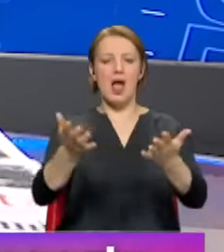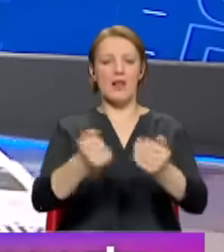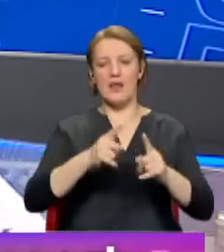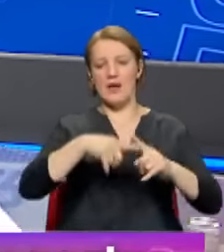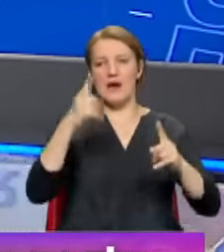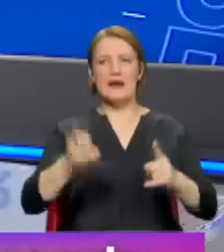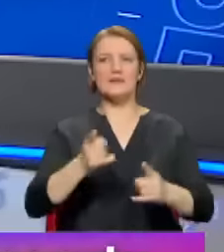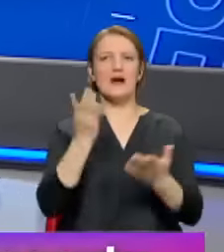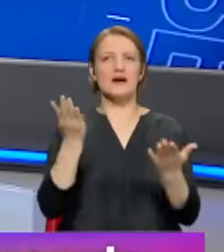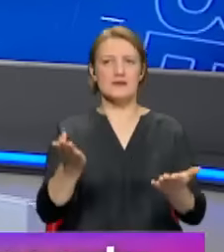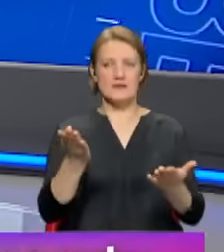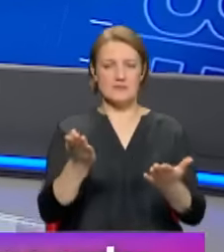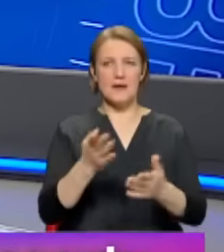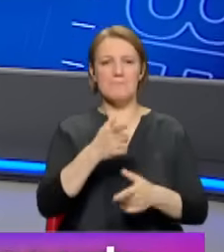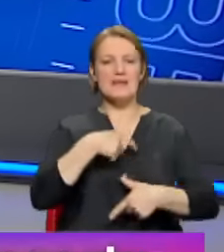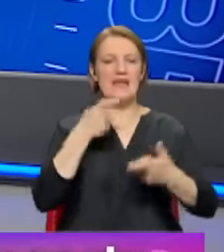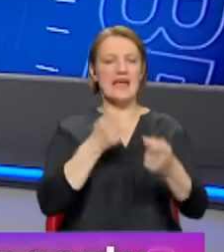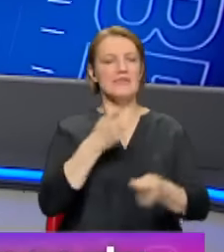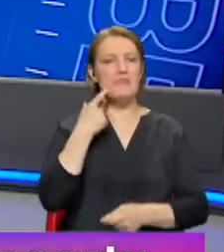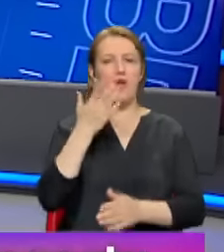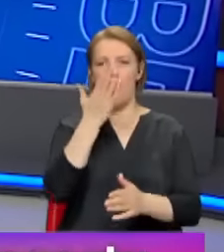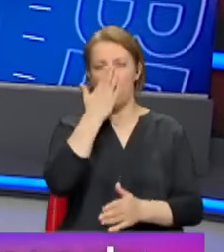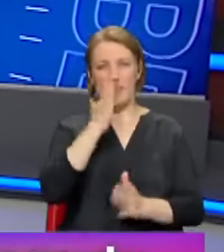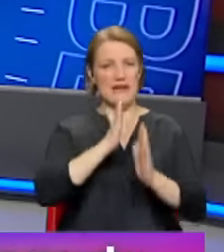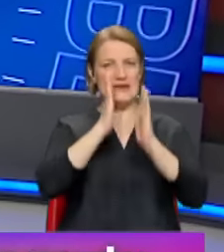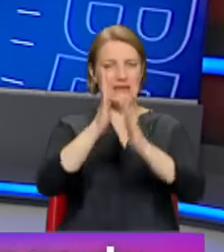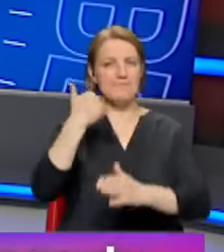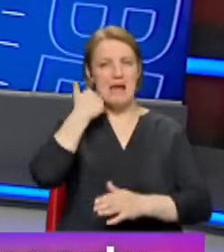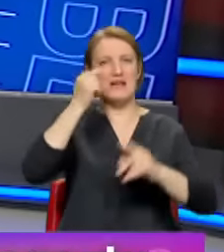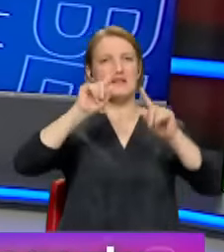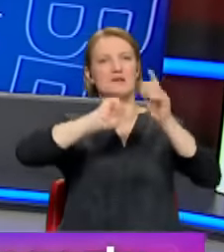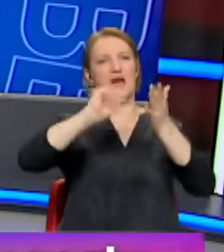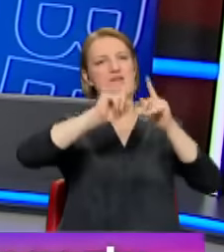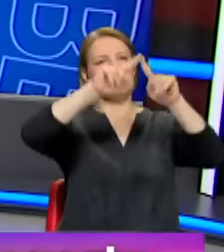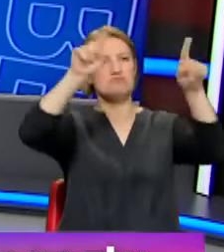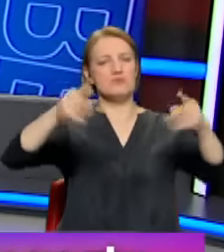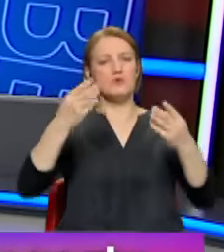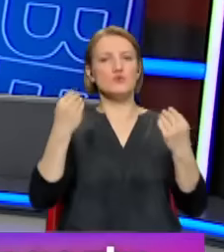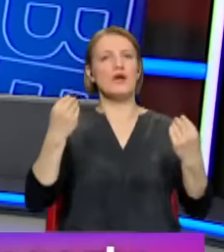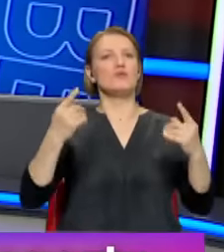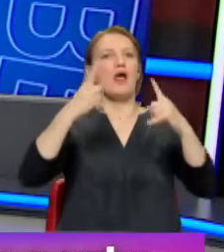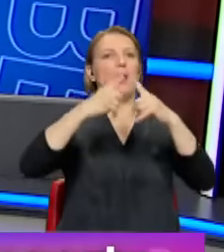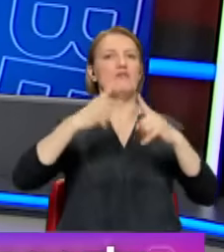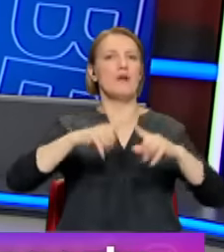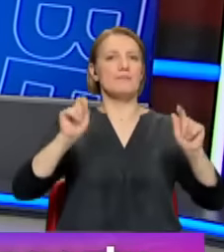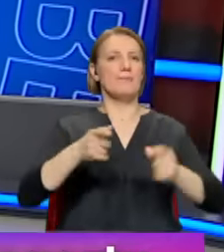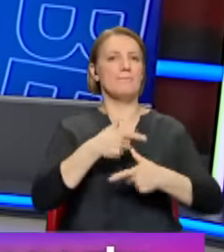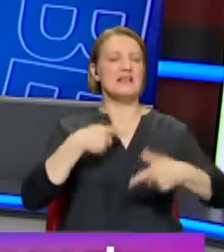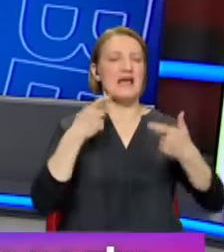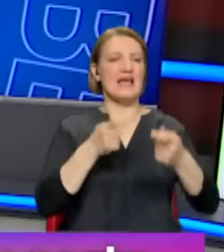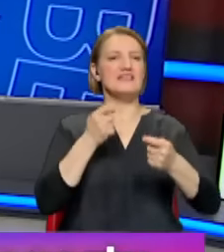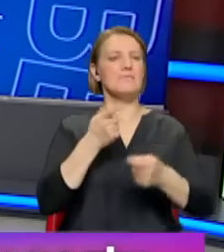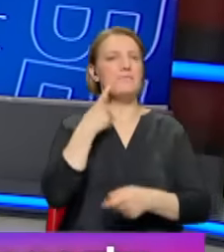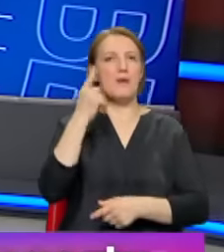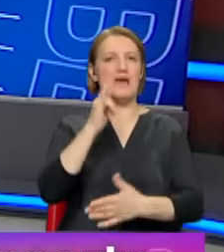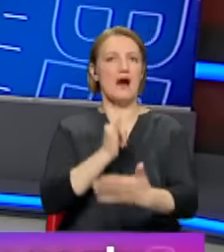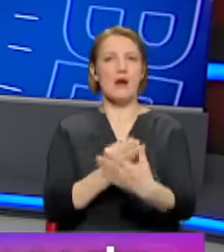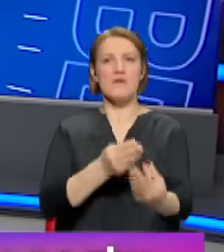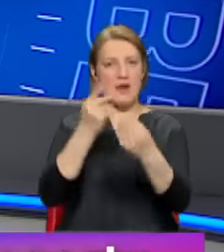dersimiz Ankara'da. Milliyetin Bakanlığı'nın önüne gittiler. Zaten o beyaz tahtayı da koydular. Güzel güzel hesapladılar. Milliyetin Bakanlığı'na da bir karne